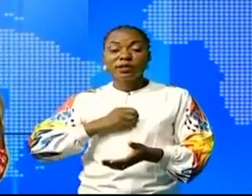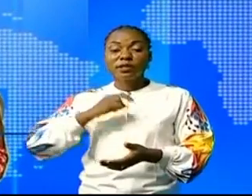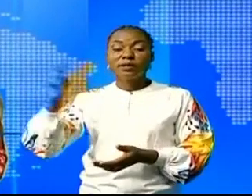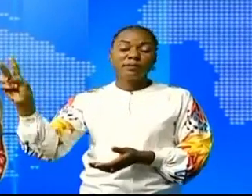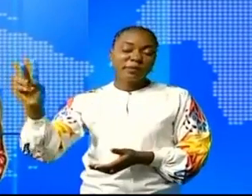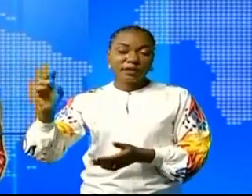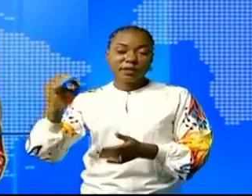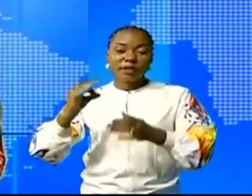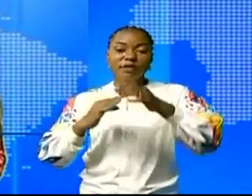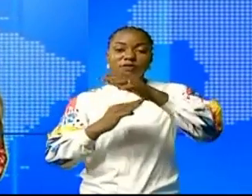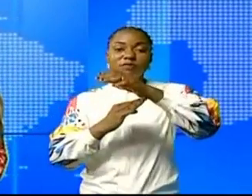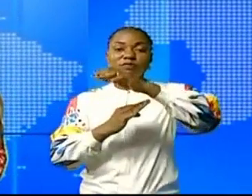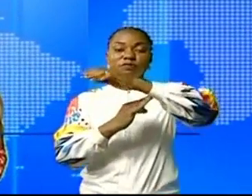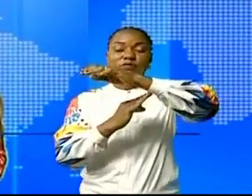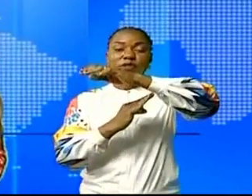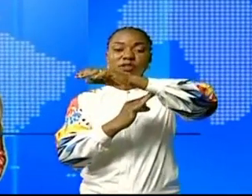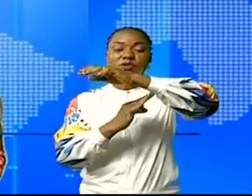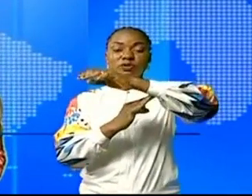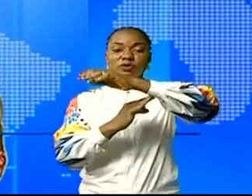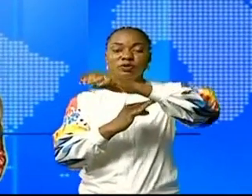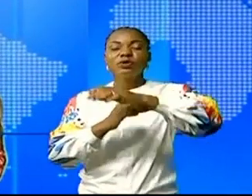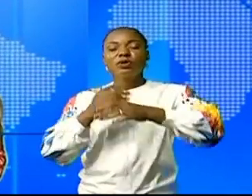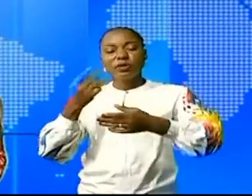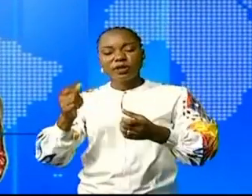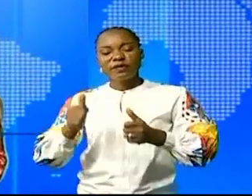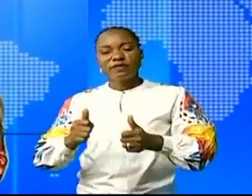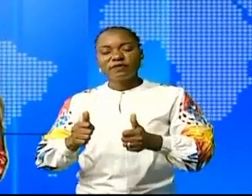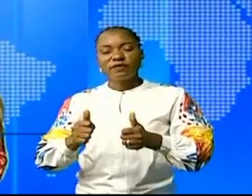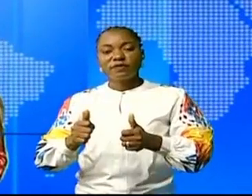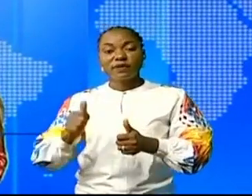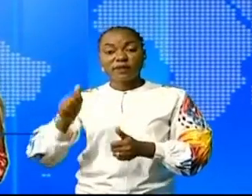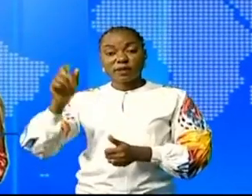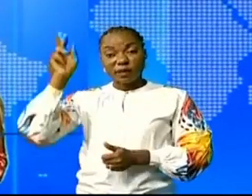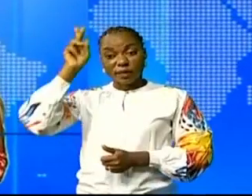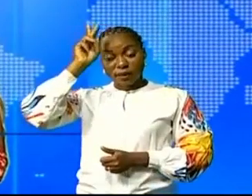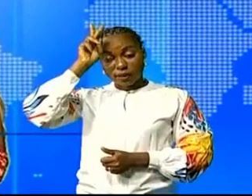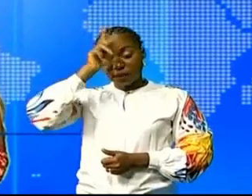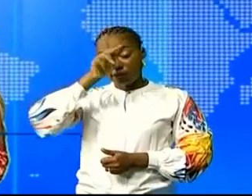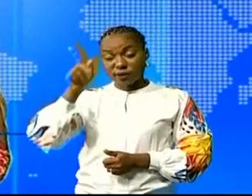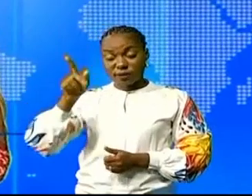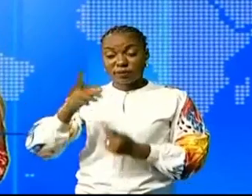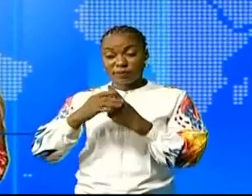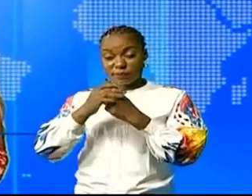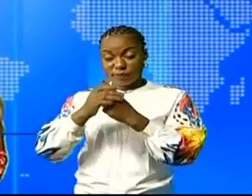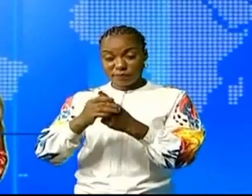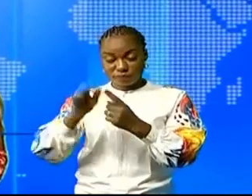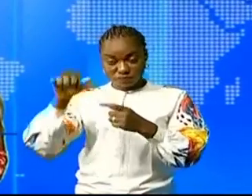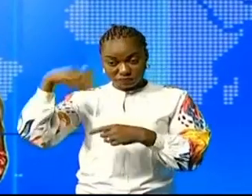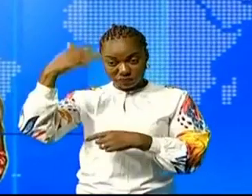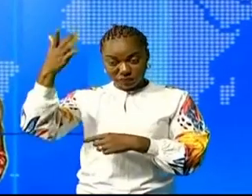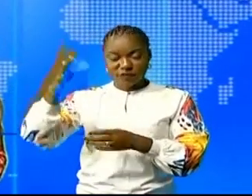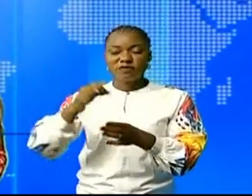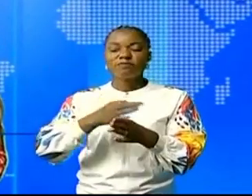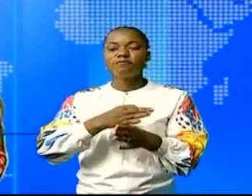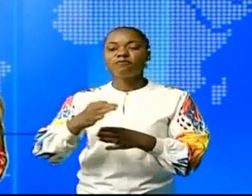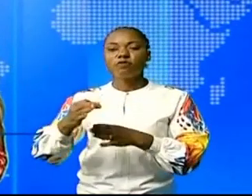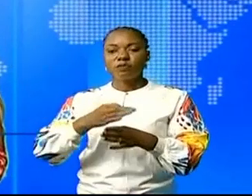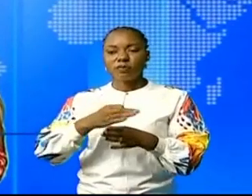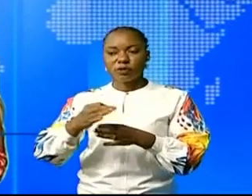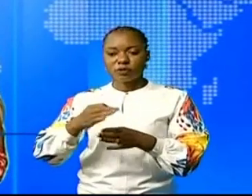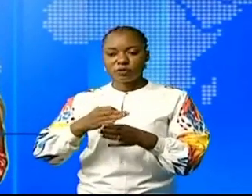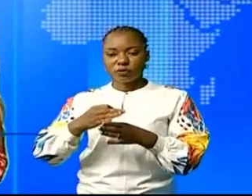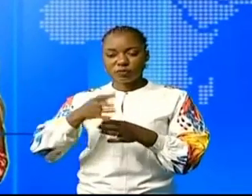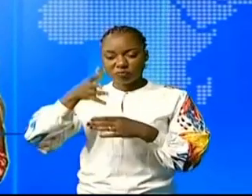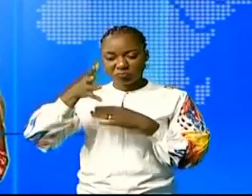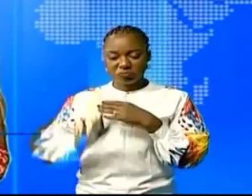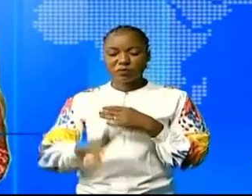Fondation Tshibalabala et résidents à Tchango, vont bénéficier dans les tout prochains jours d'une série de formations